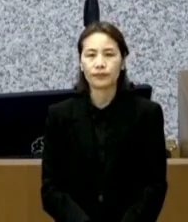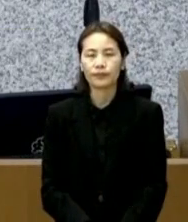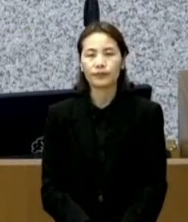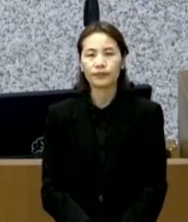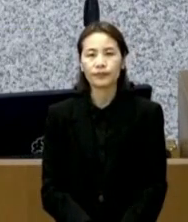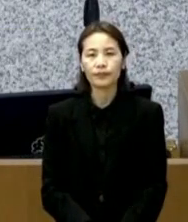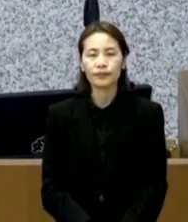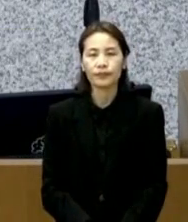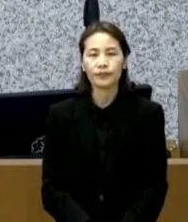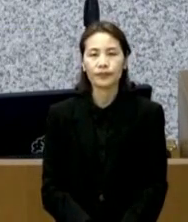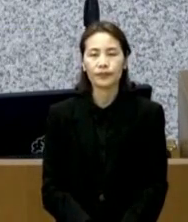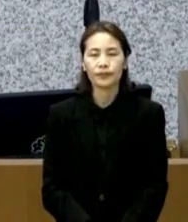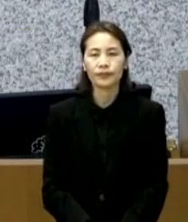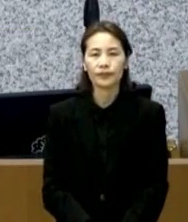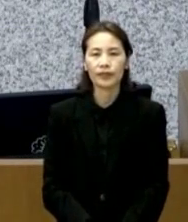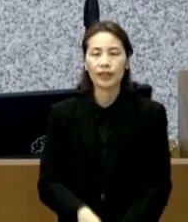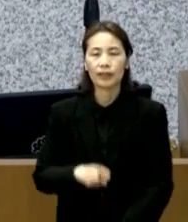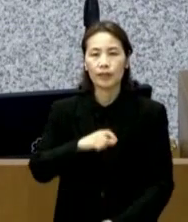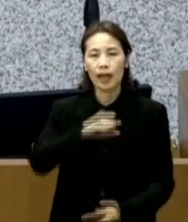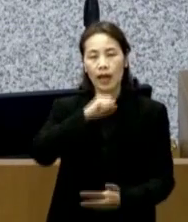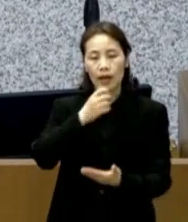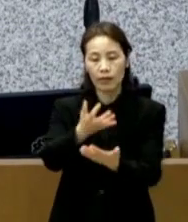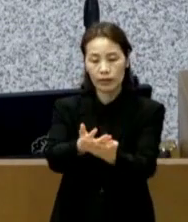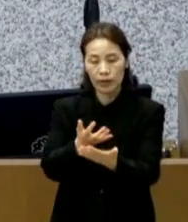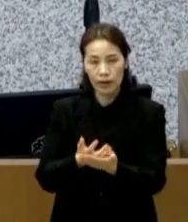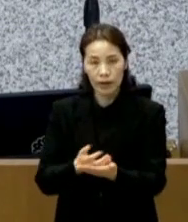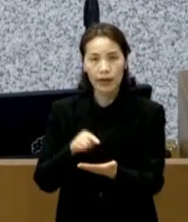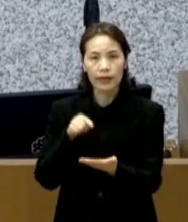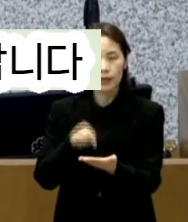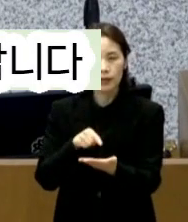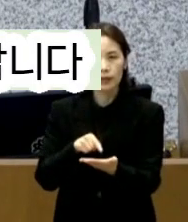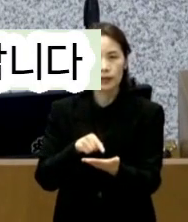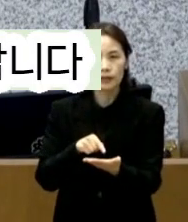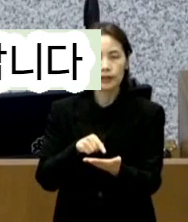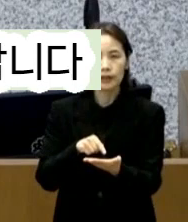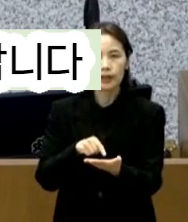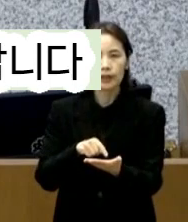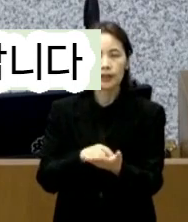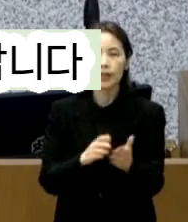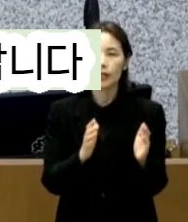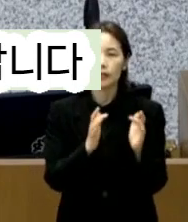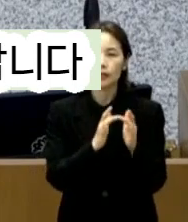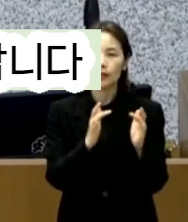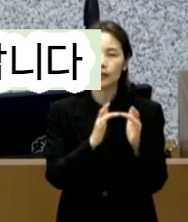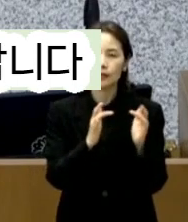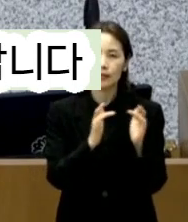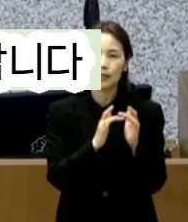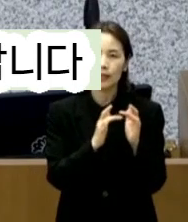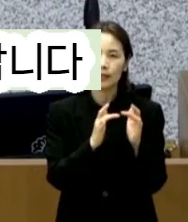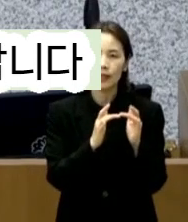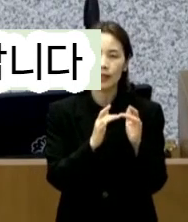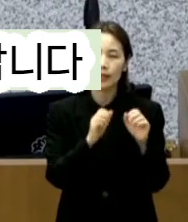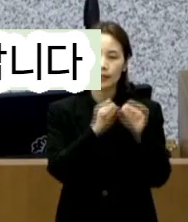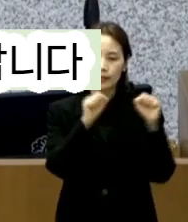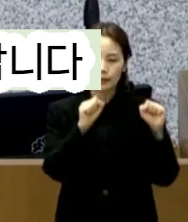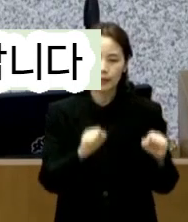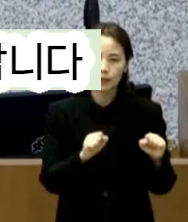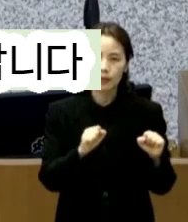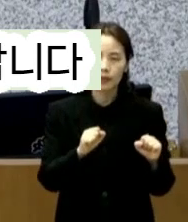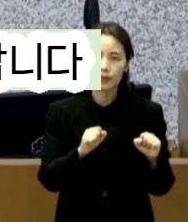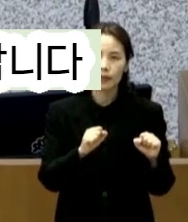이번 임시회 집회경이 안건 접수 현황 등 의사운영 보고는 전자회의 시스템을 참고하여 주시기 바랍니다.